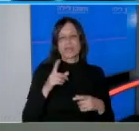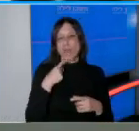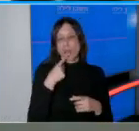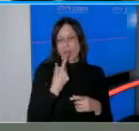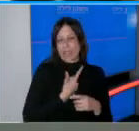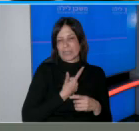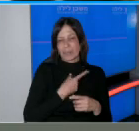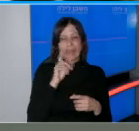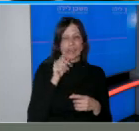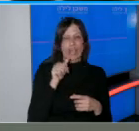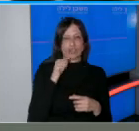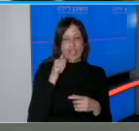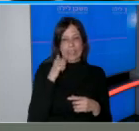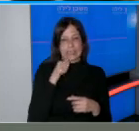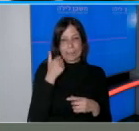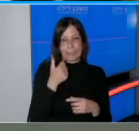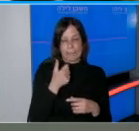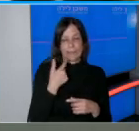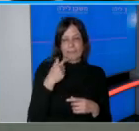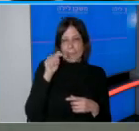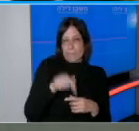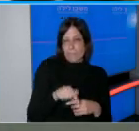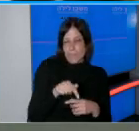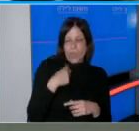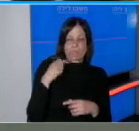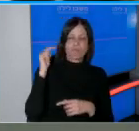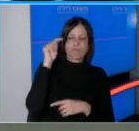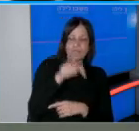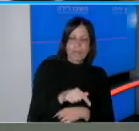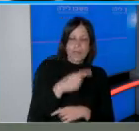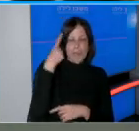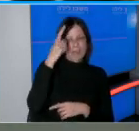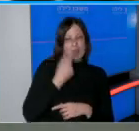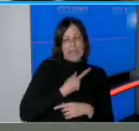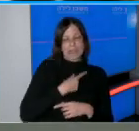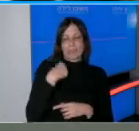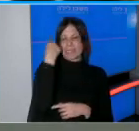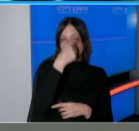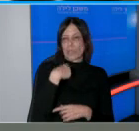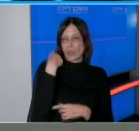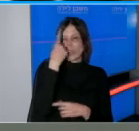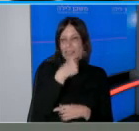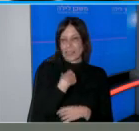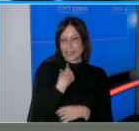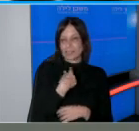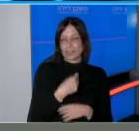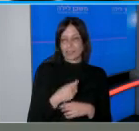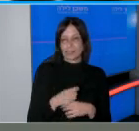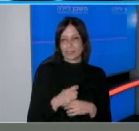לעצמם אשכנזים, ואז פה הם מגיעים לפה וממציאים לעצמם איזושהי זהות,